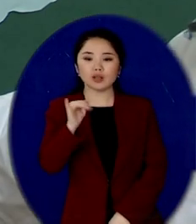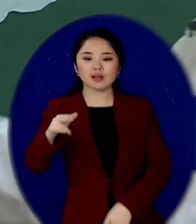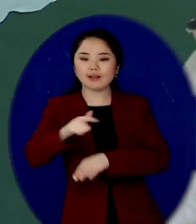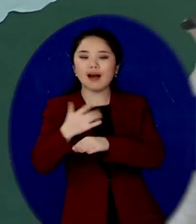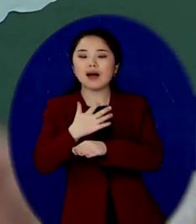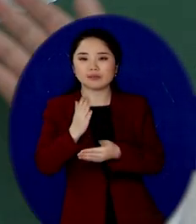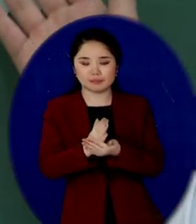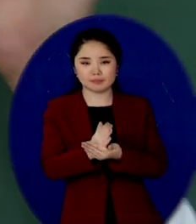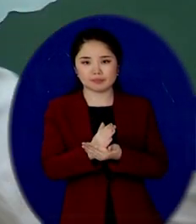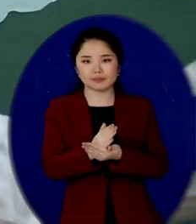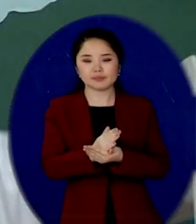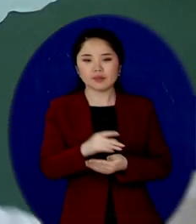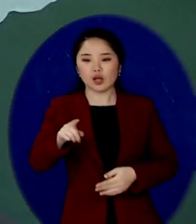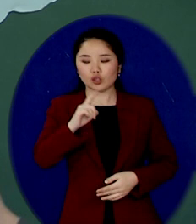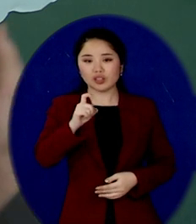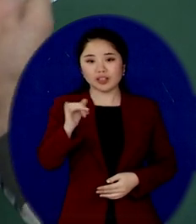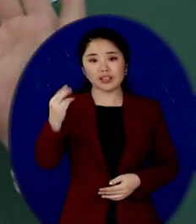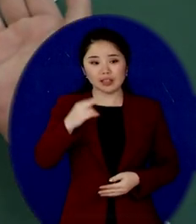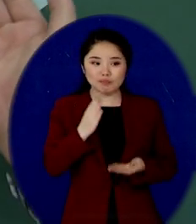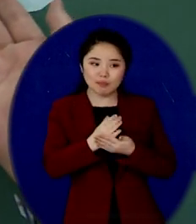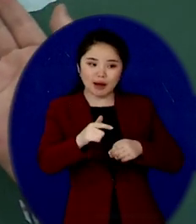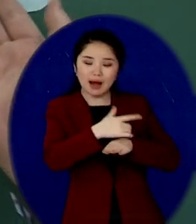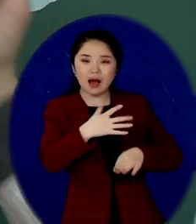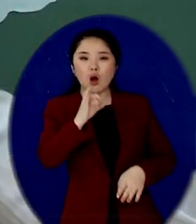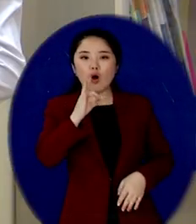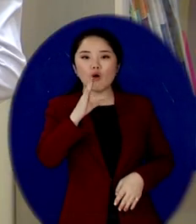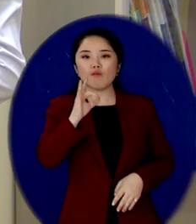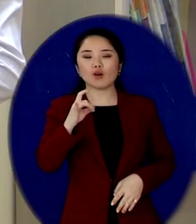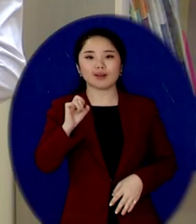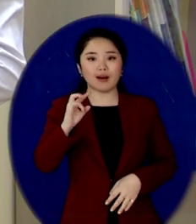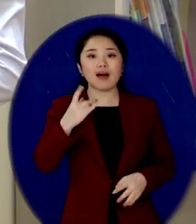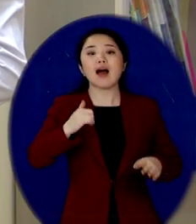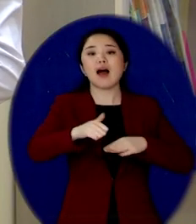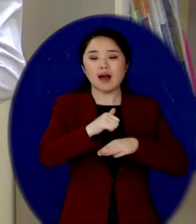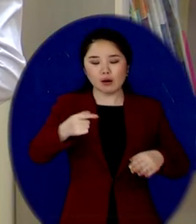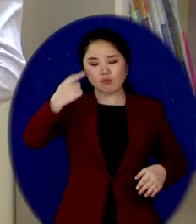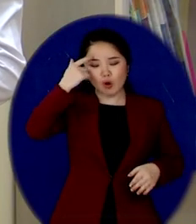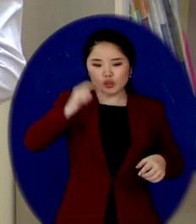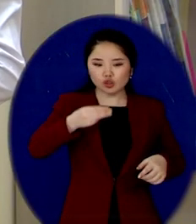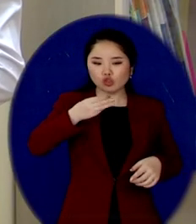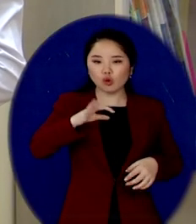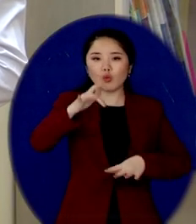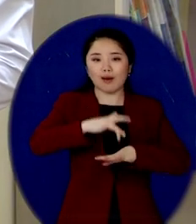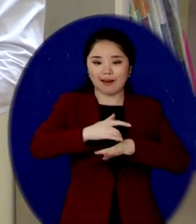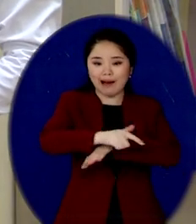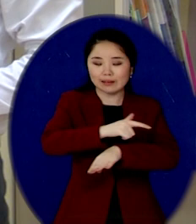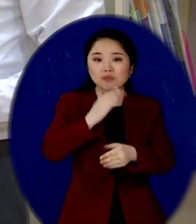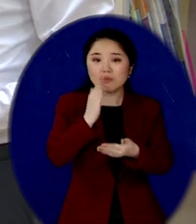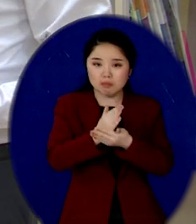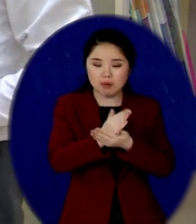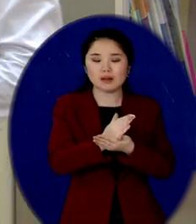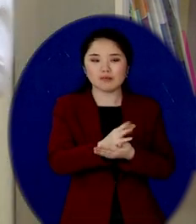байрлуулъя. Эрдэнцөө хийд байрлаж байгаа Өвөрхангай аймаг маань Монгол орны төв хэсэгт байрлалт юм байна.